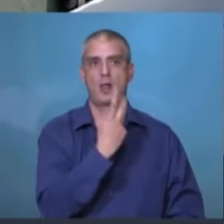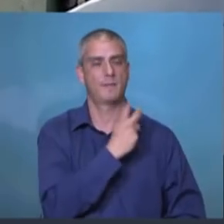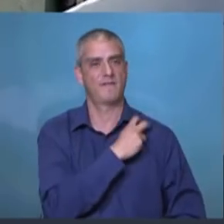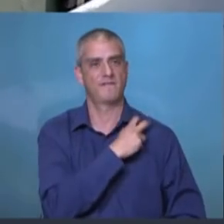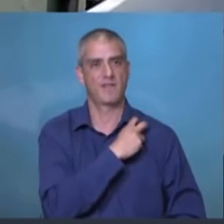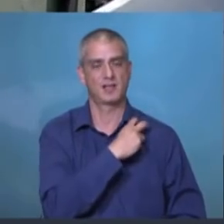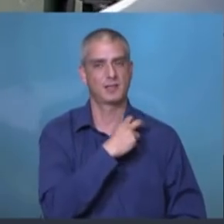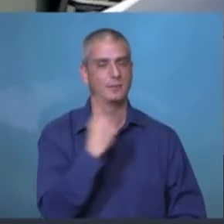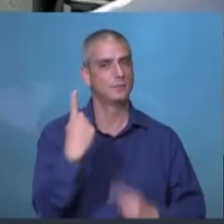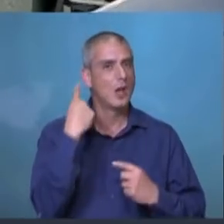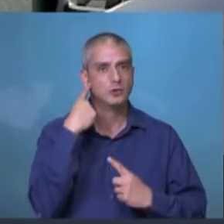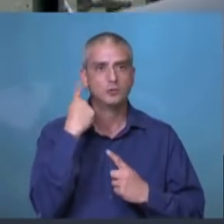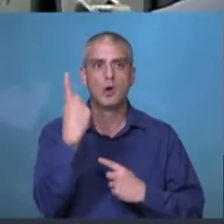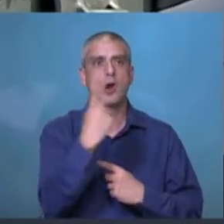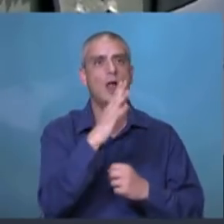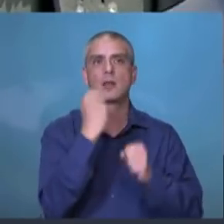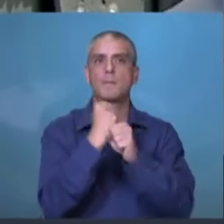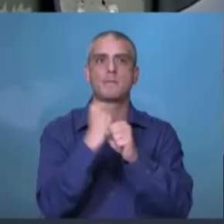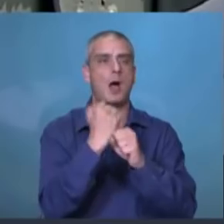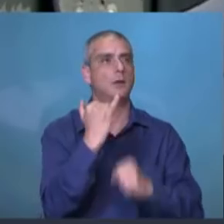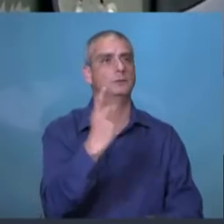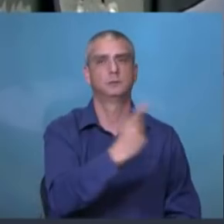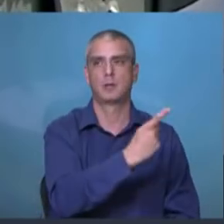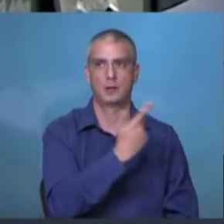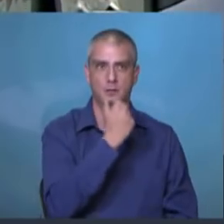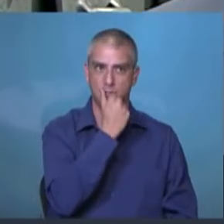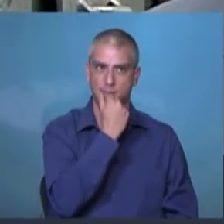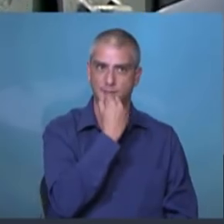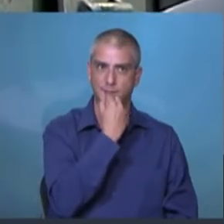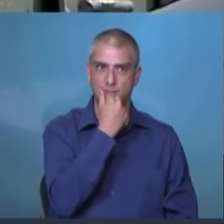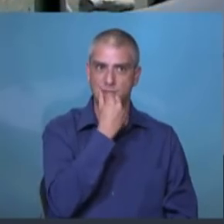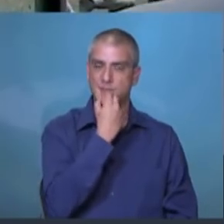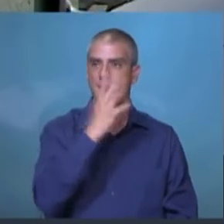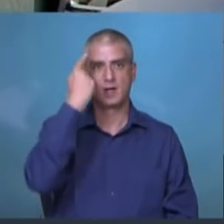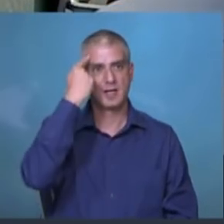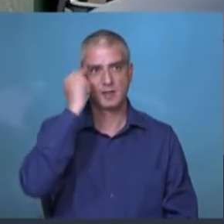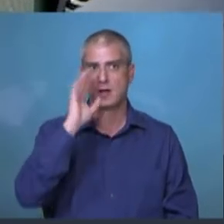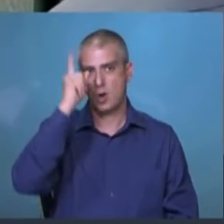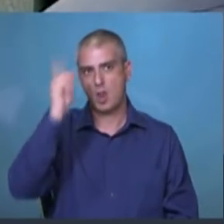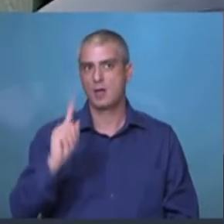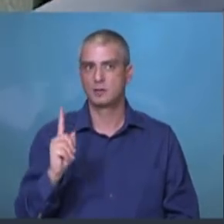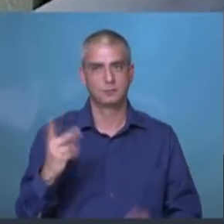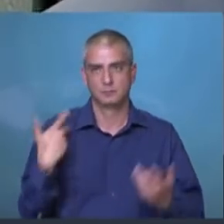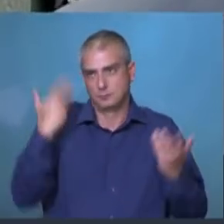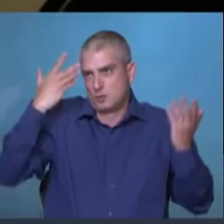שהביאו את כל המפקדים לשמוע כל אחד מה הוא עשה, מה הוא ידע, מה הוא לא ידע. אין לי מושג. התחקיר